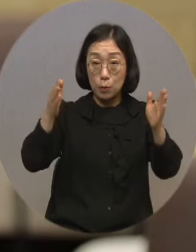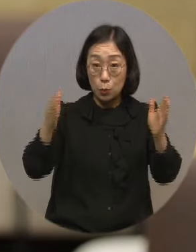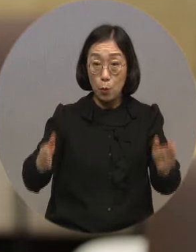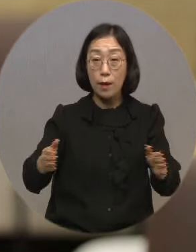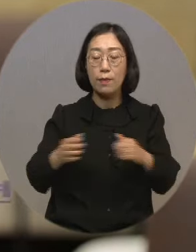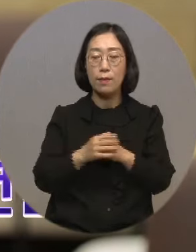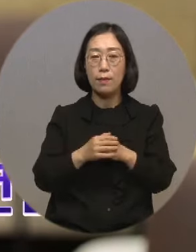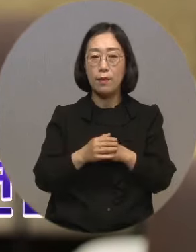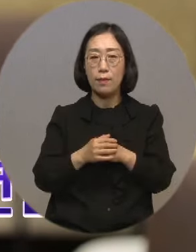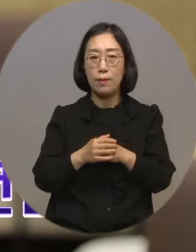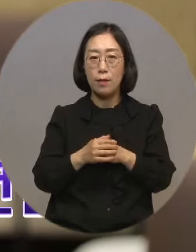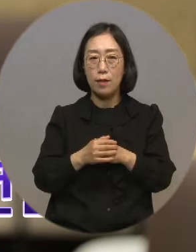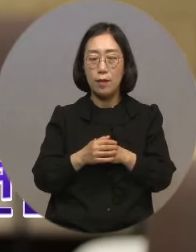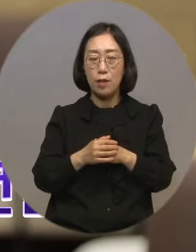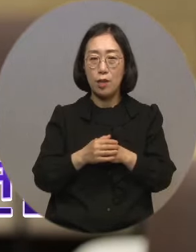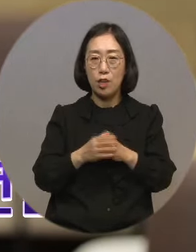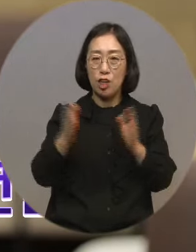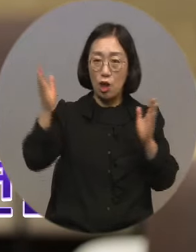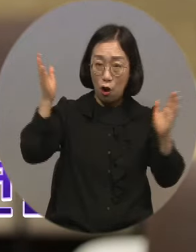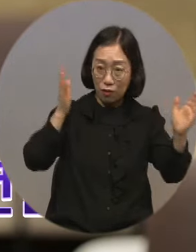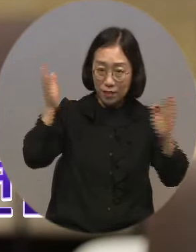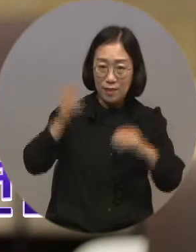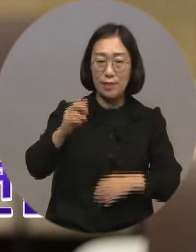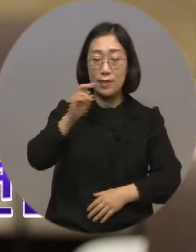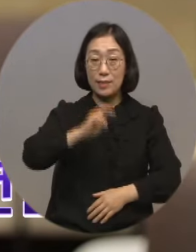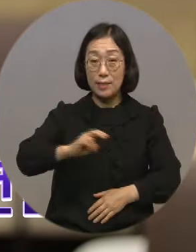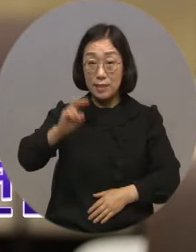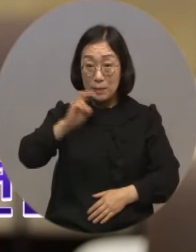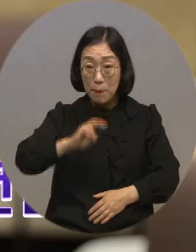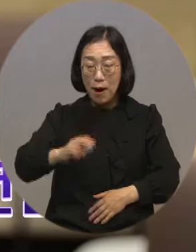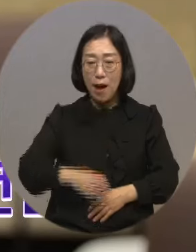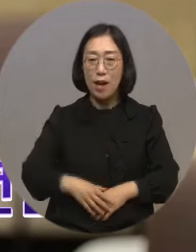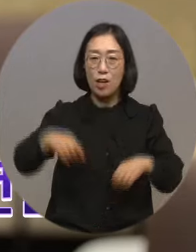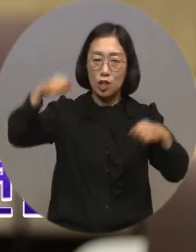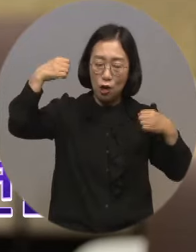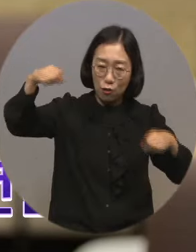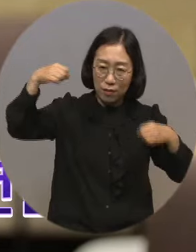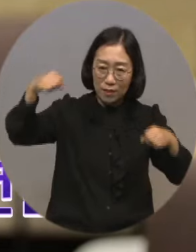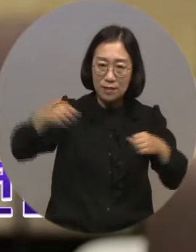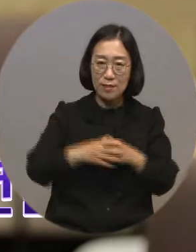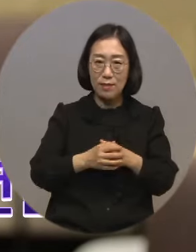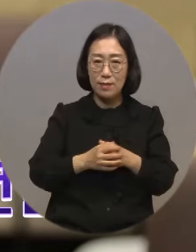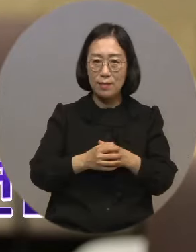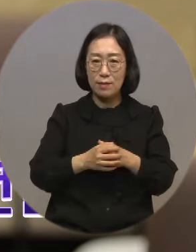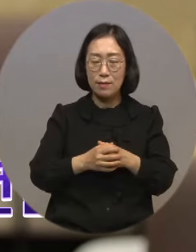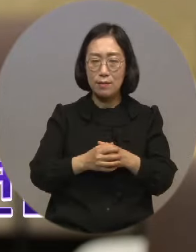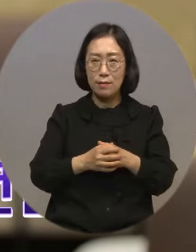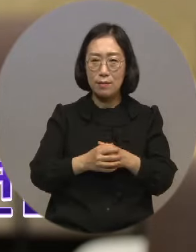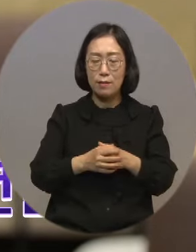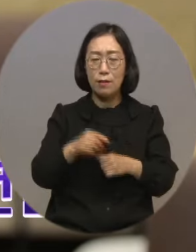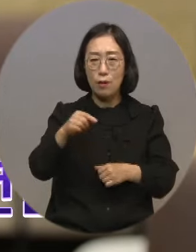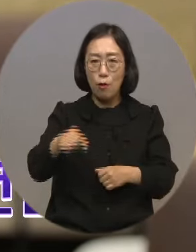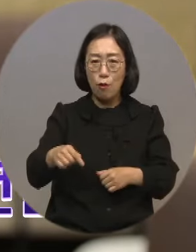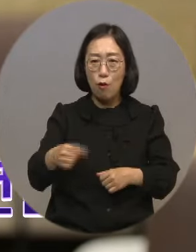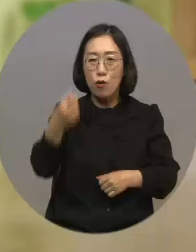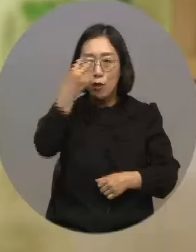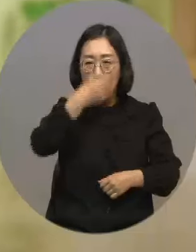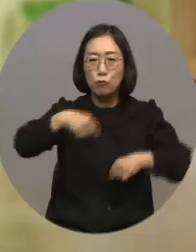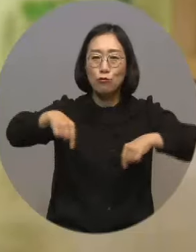그 연극, 음악, 뮤지컬, 콘서트 이런 연출을